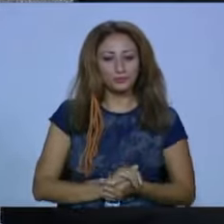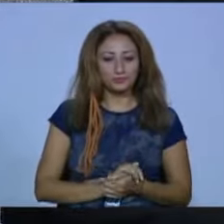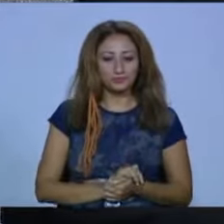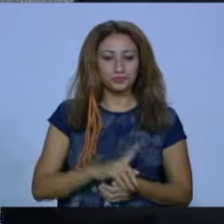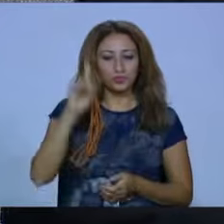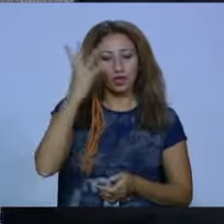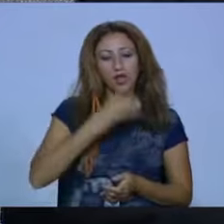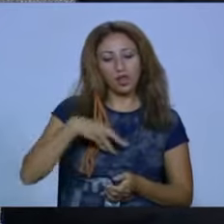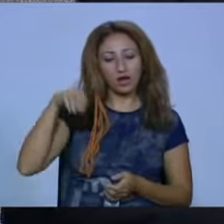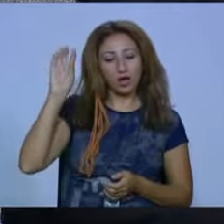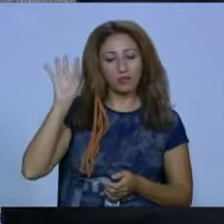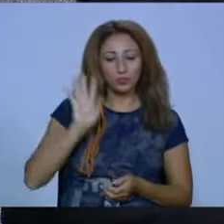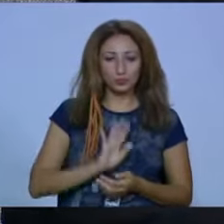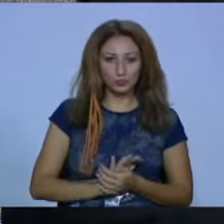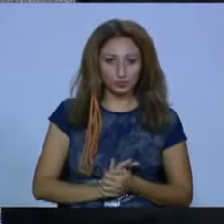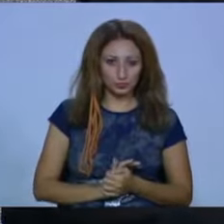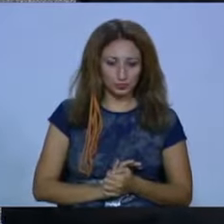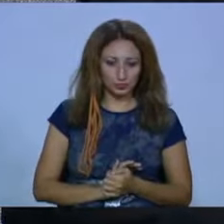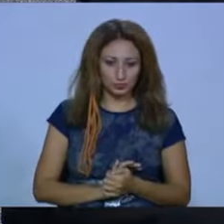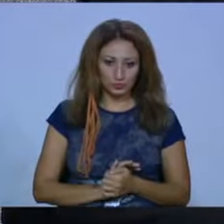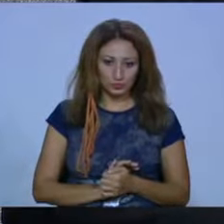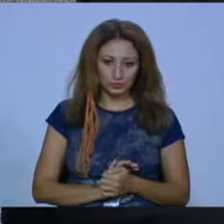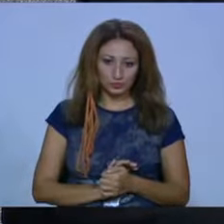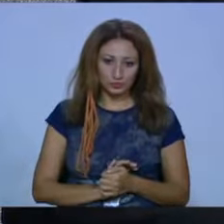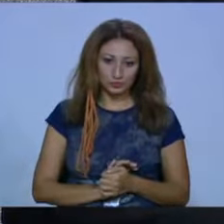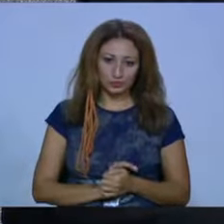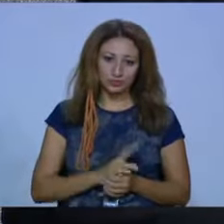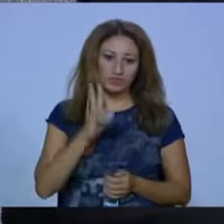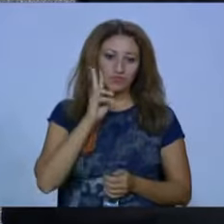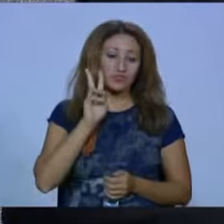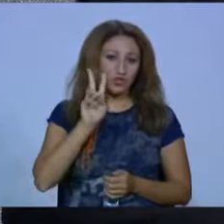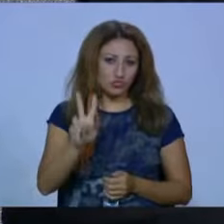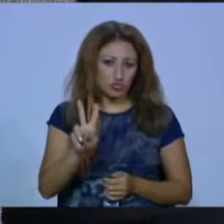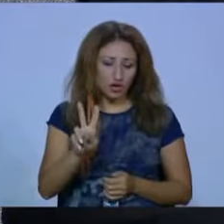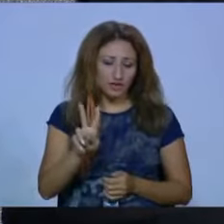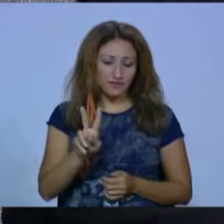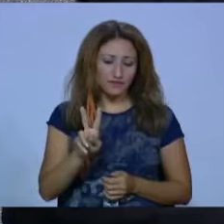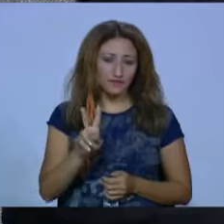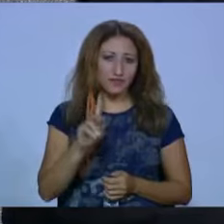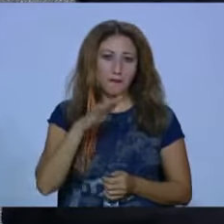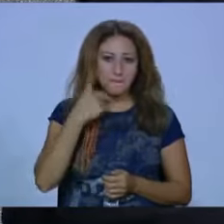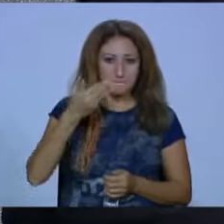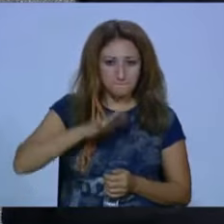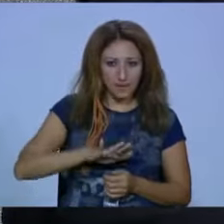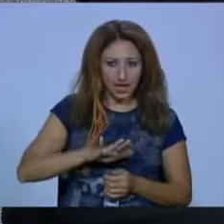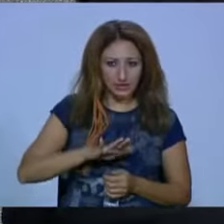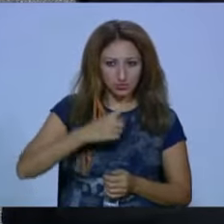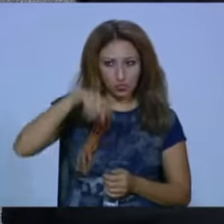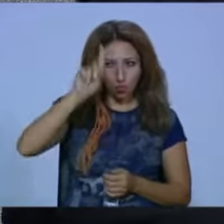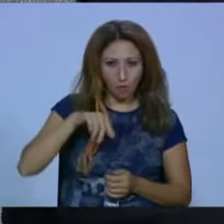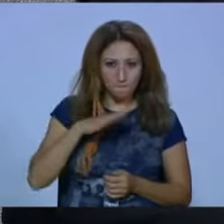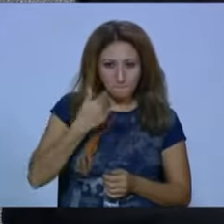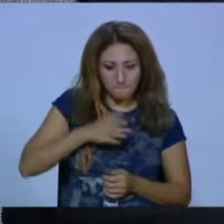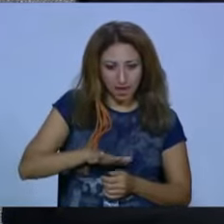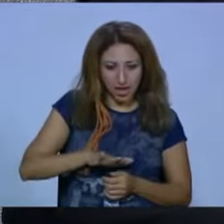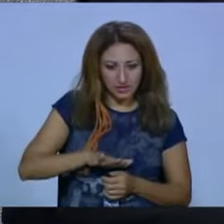الله يرحمه يعني يمكن كمان برضو من الملحوظات اللي الواحد شافها يوم وفاته. انت عارف بيبقى الواحد